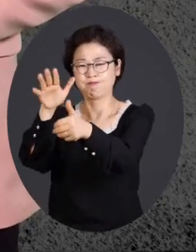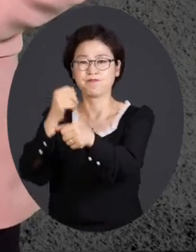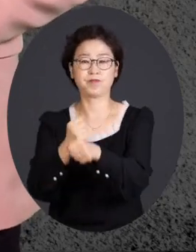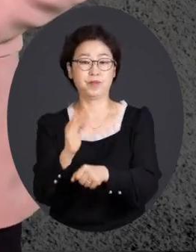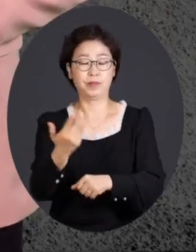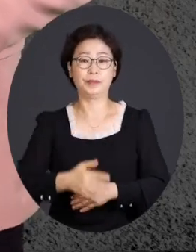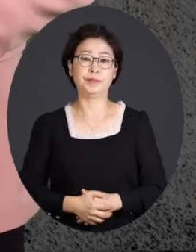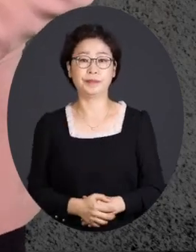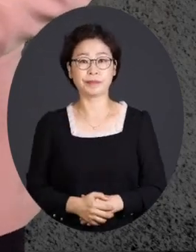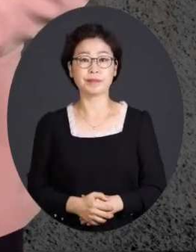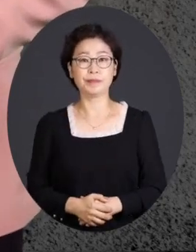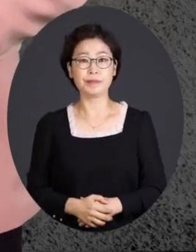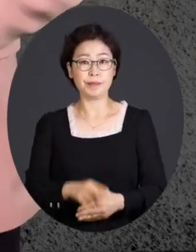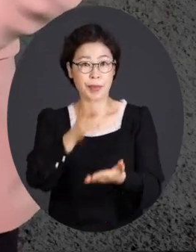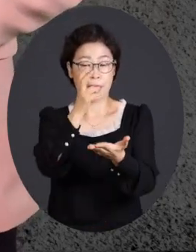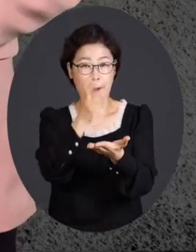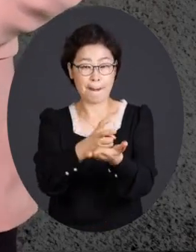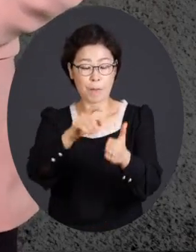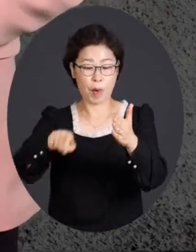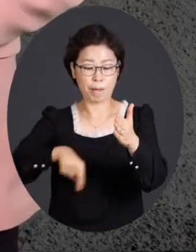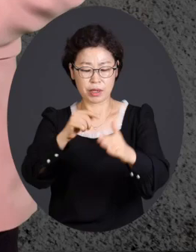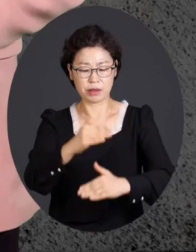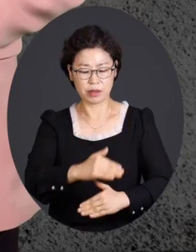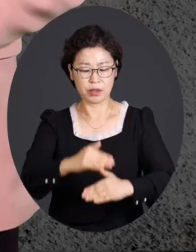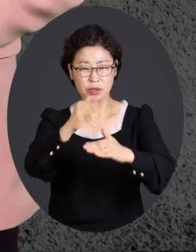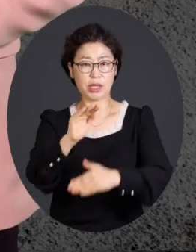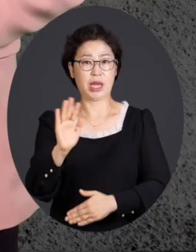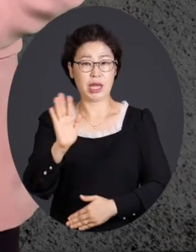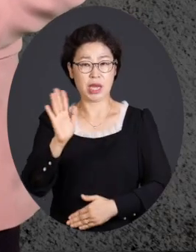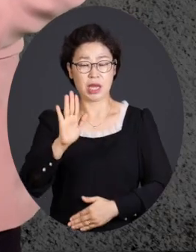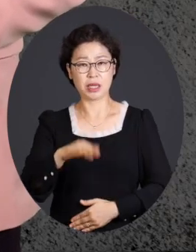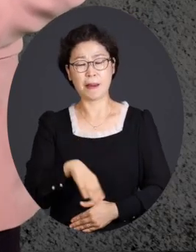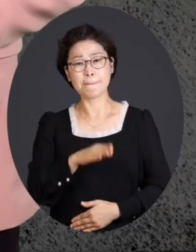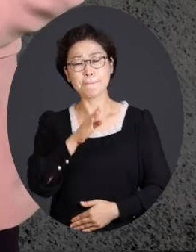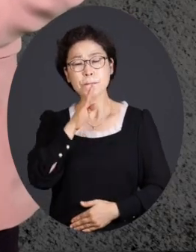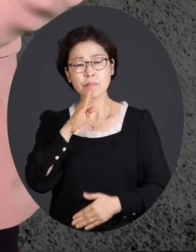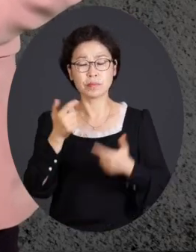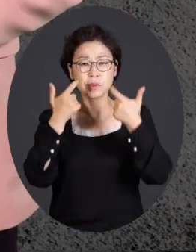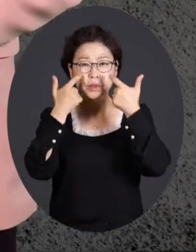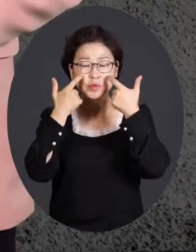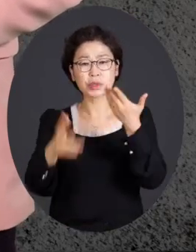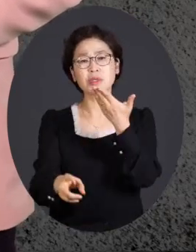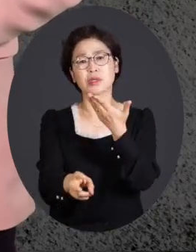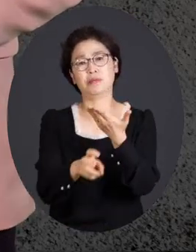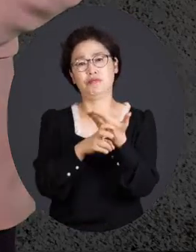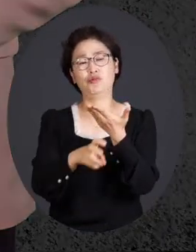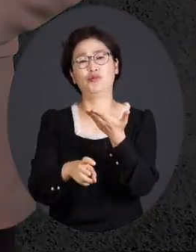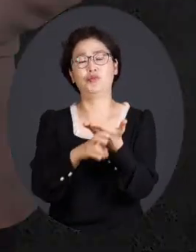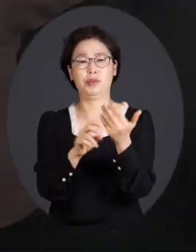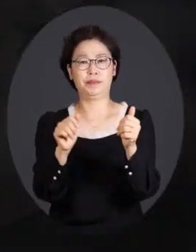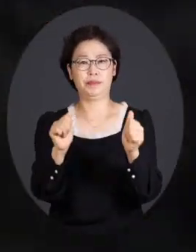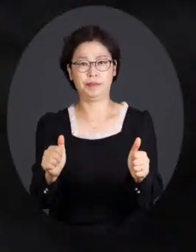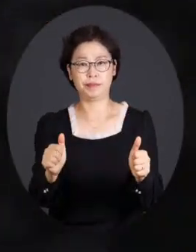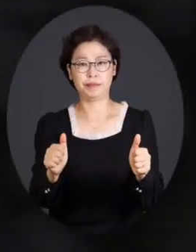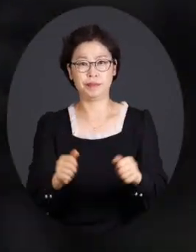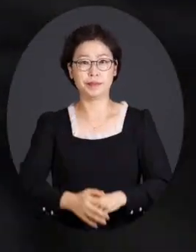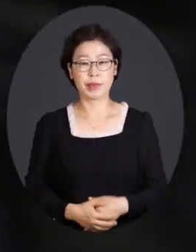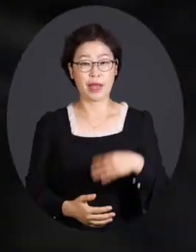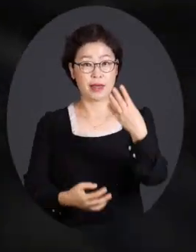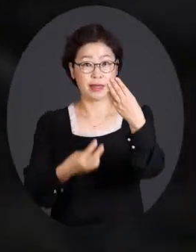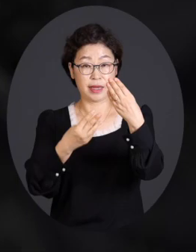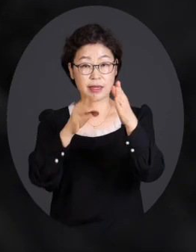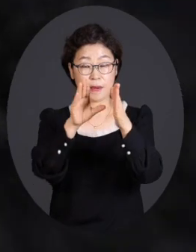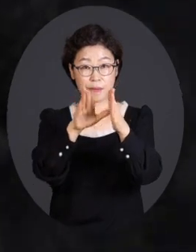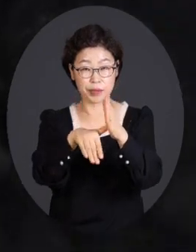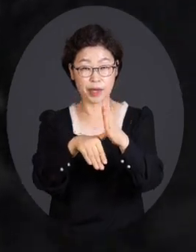감금됐습니다. 법이 정한 최선의 절차도 거치지 않은 엄연한 불법적 재판이었습니다. 4.3 당시